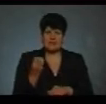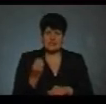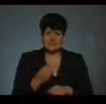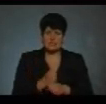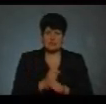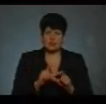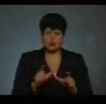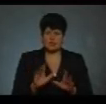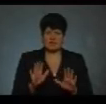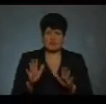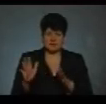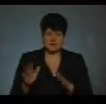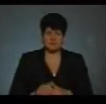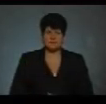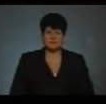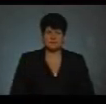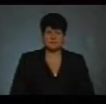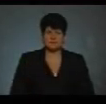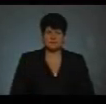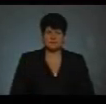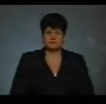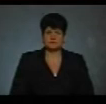підтверджених випадків коронавірусу.